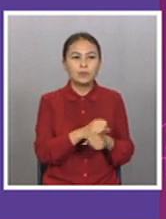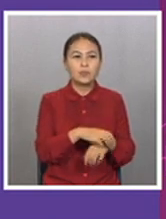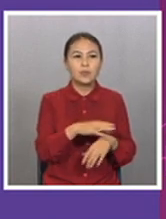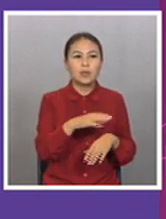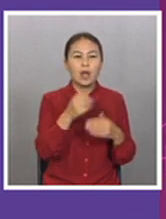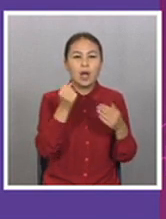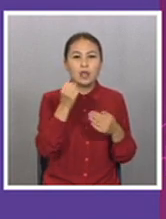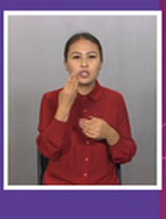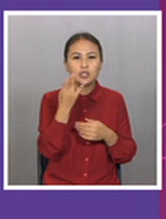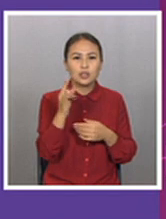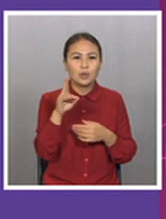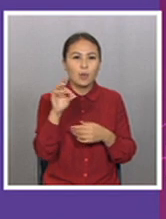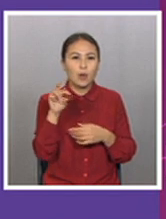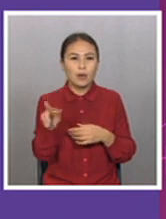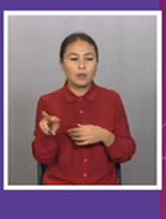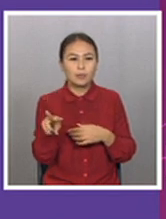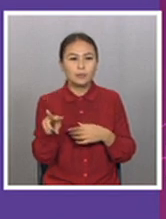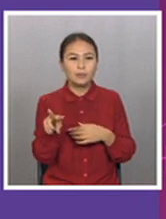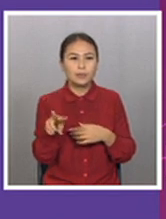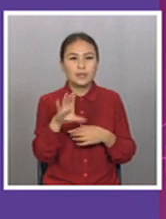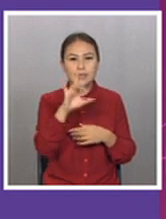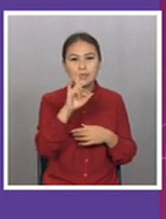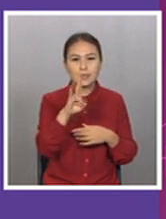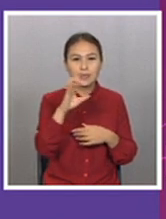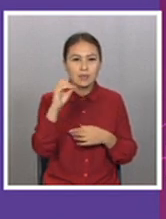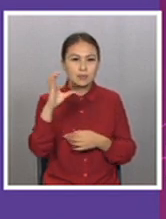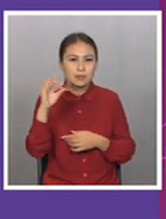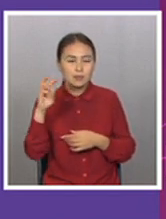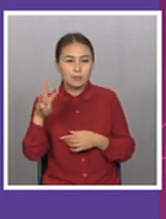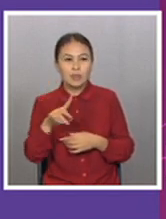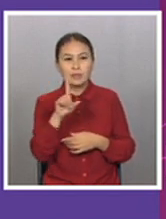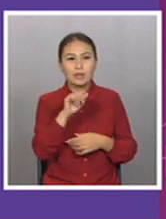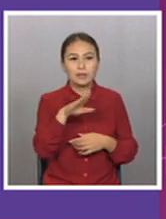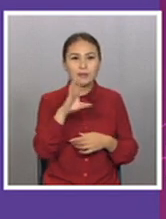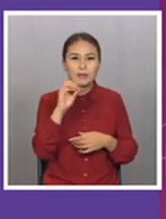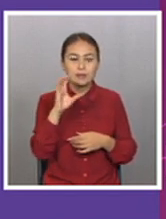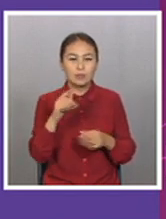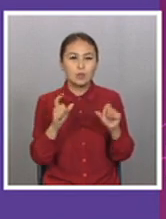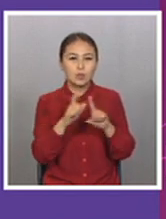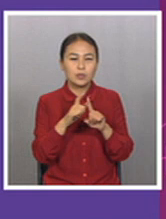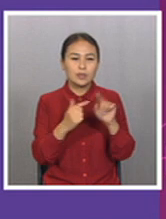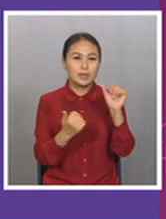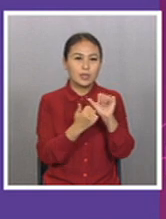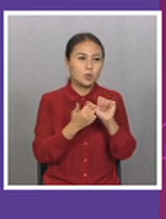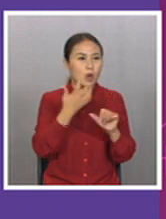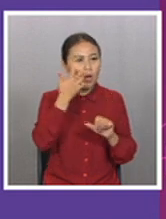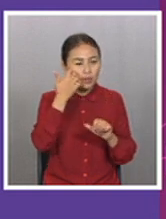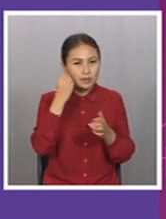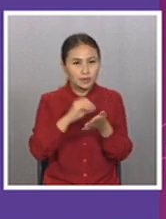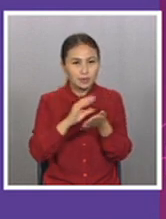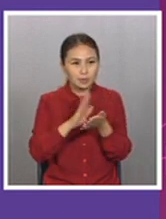Ащы көл. Сын есімімен зат есімнің тіркесуі арқылы жасалды.